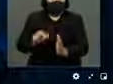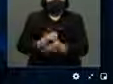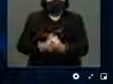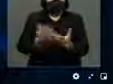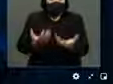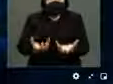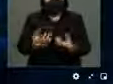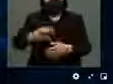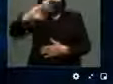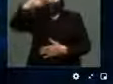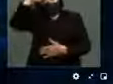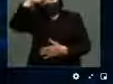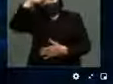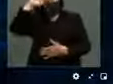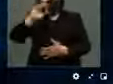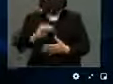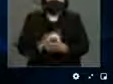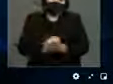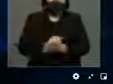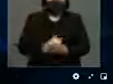ก